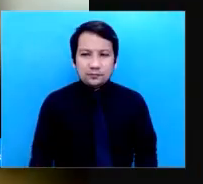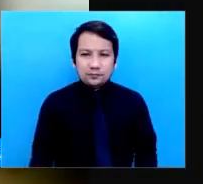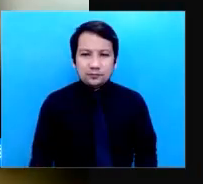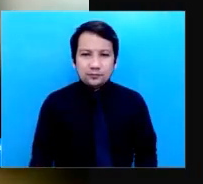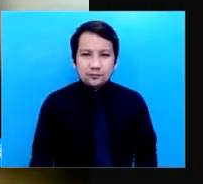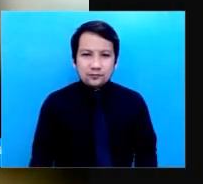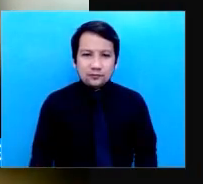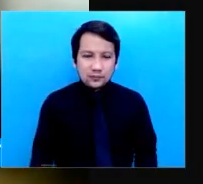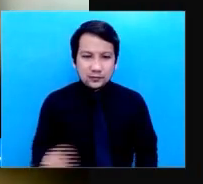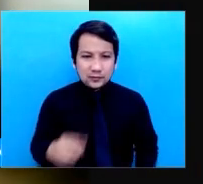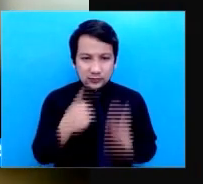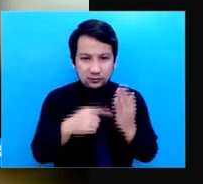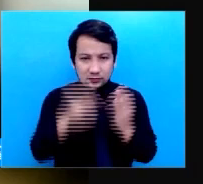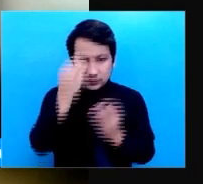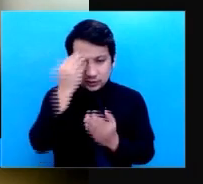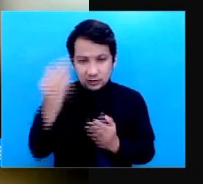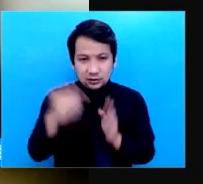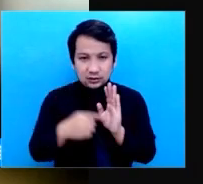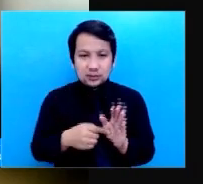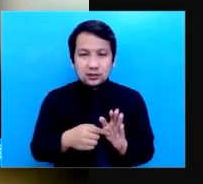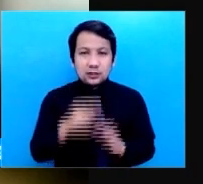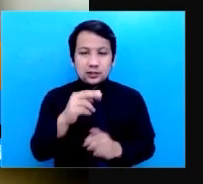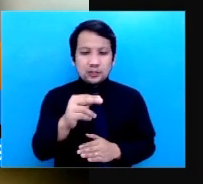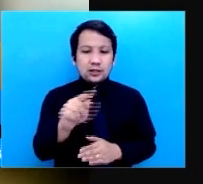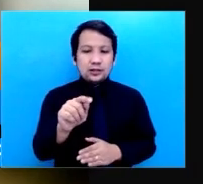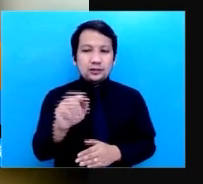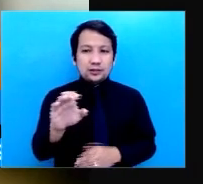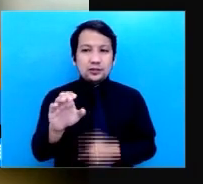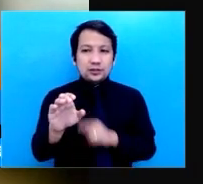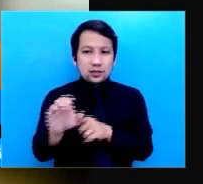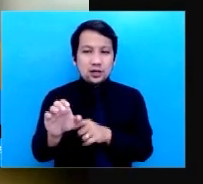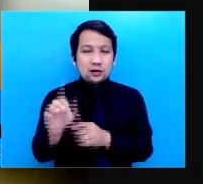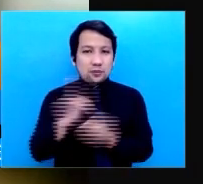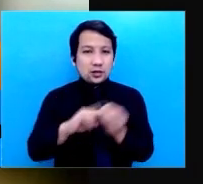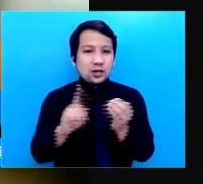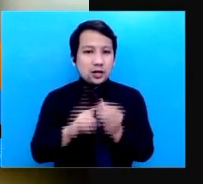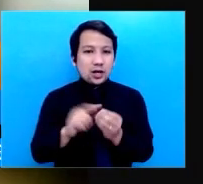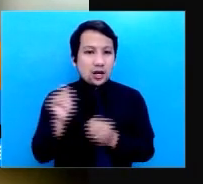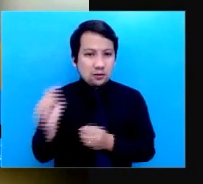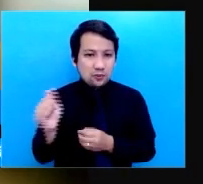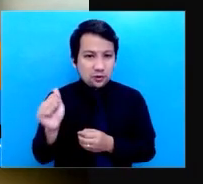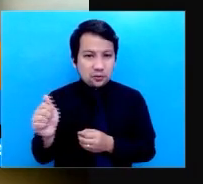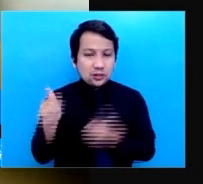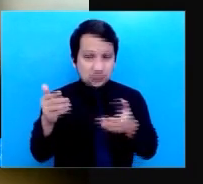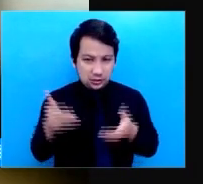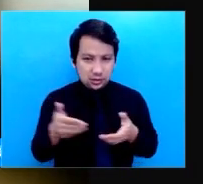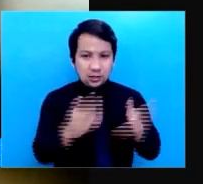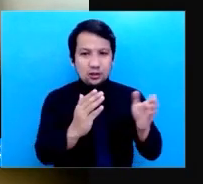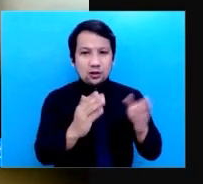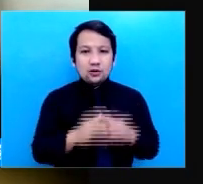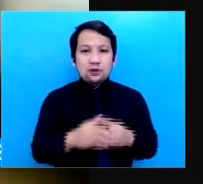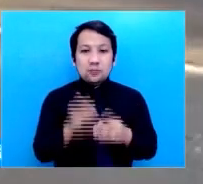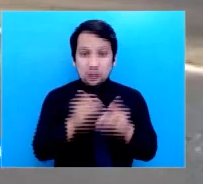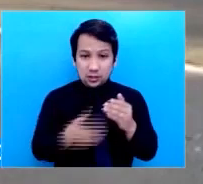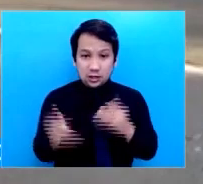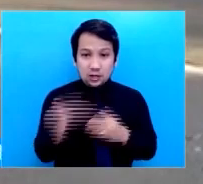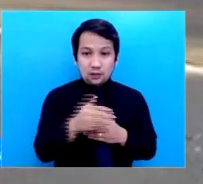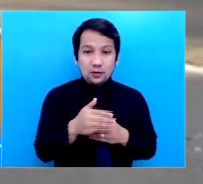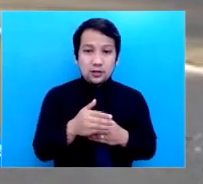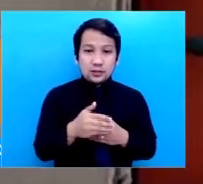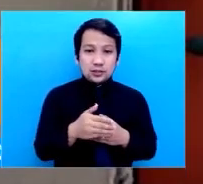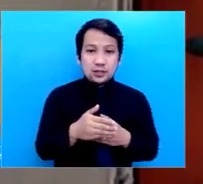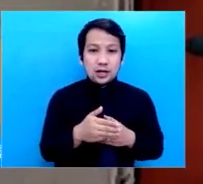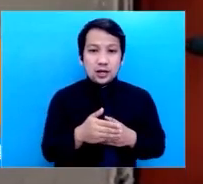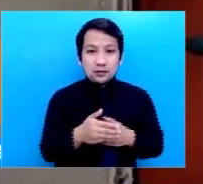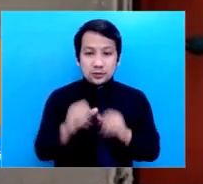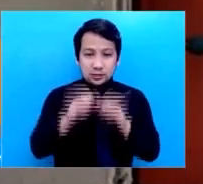Masaya, kinumpirma na nga mismo ng National Telecommunications Commission o NTC na pinayagan na nila yung Advanced Media Broadcasting